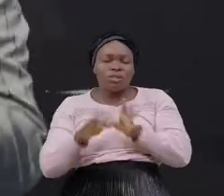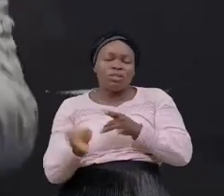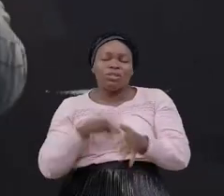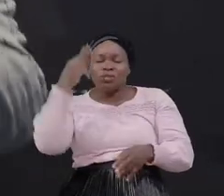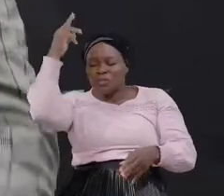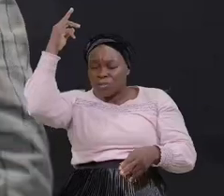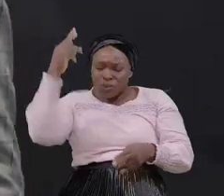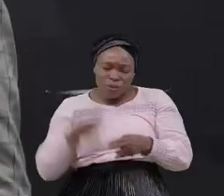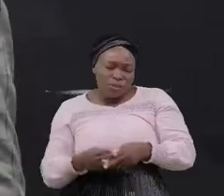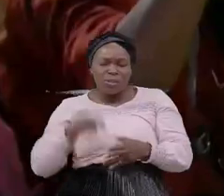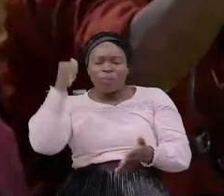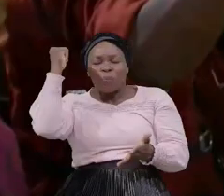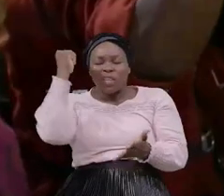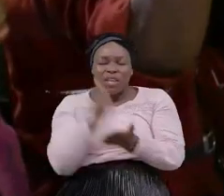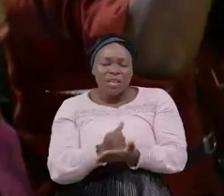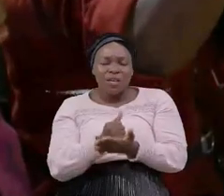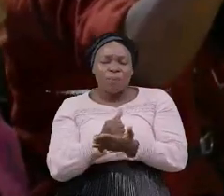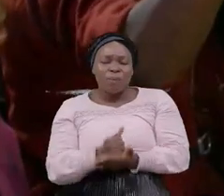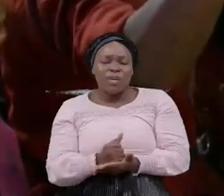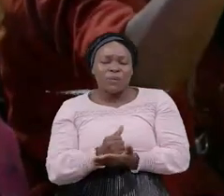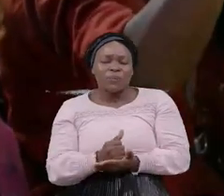le corps au nom de Jésus-Christ.